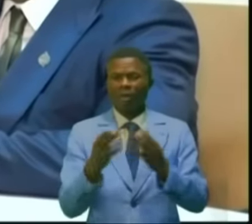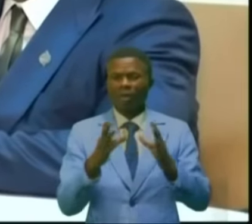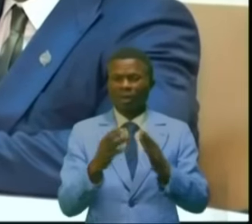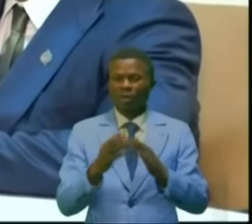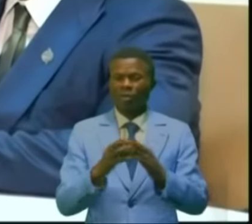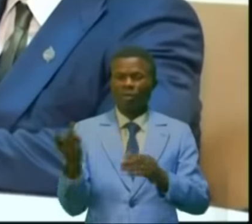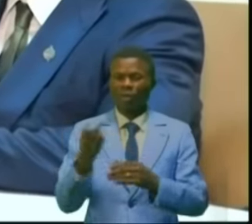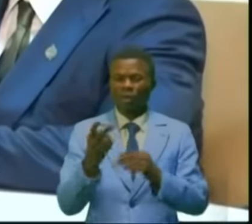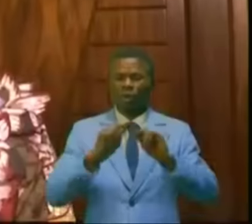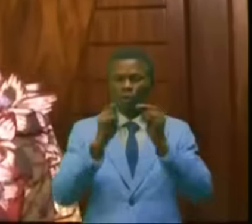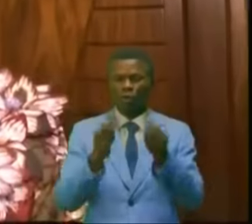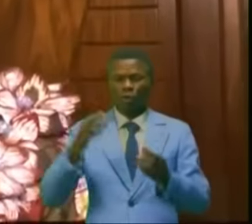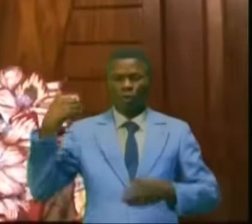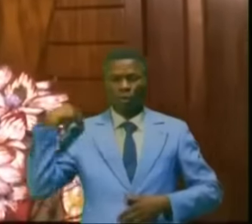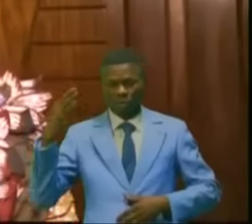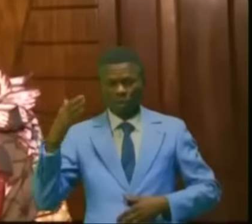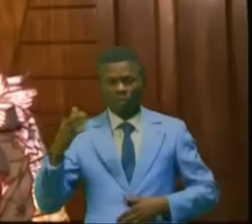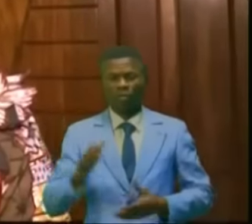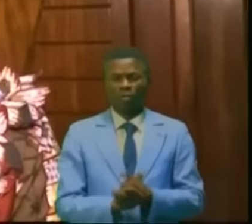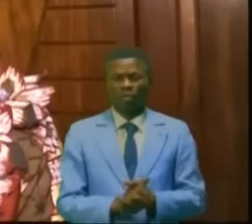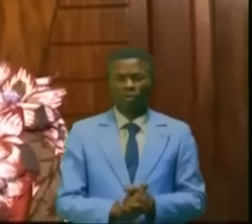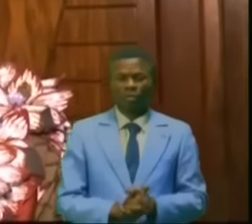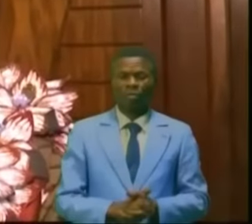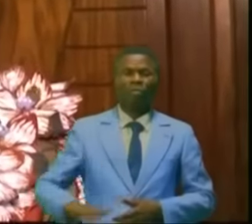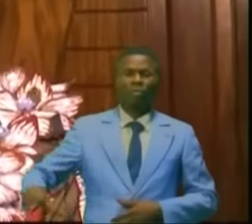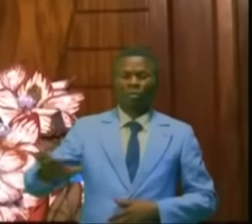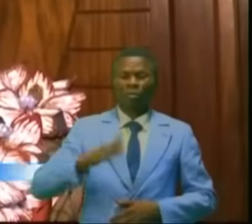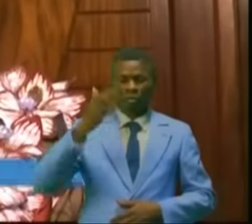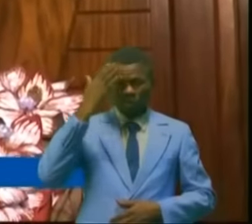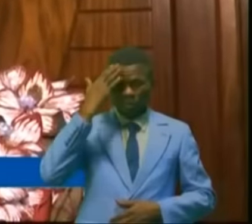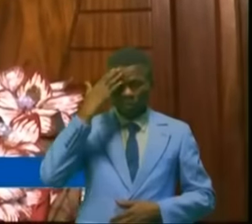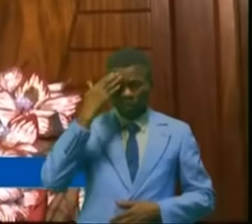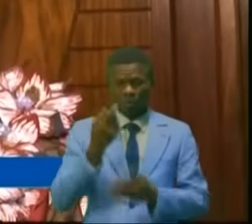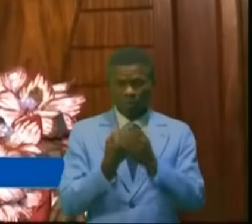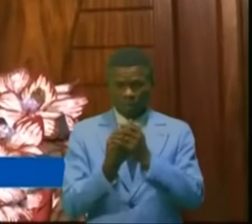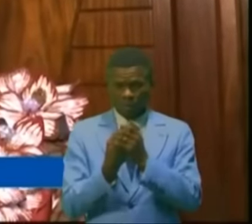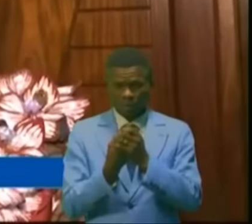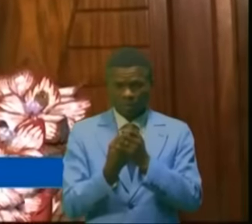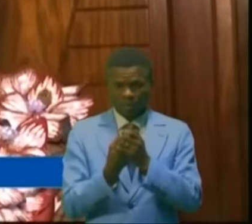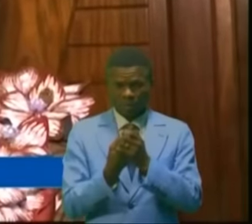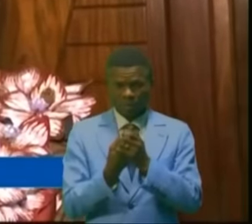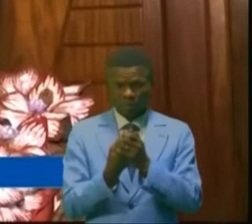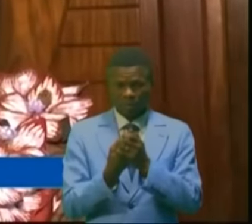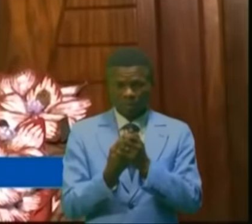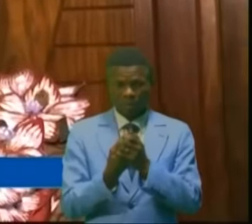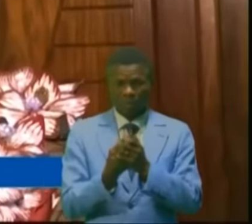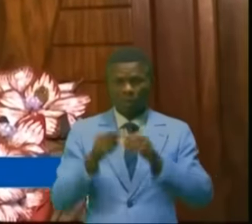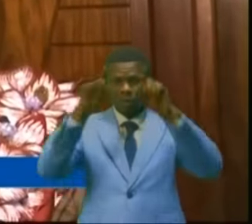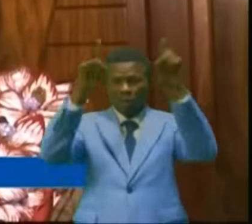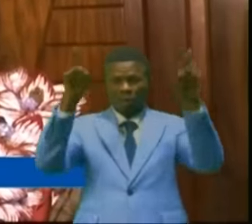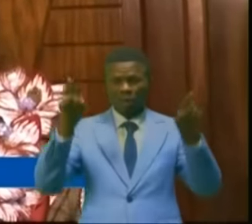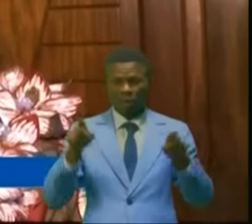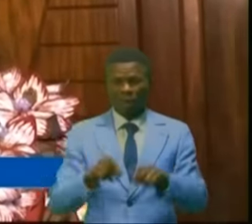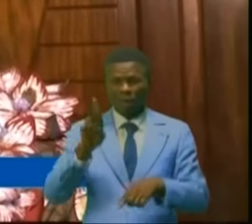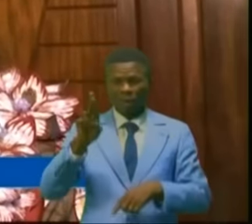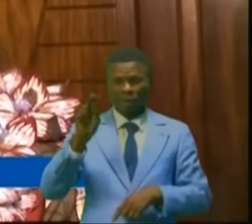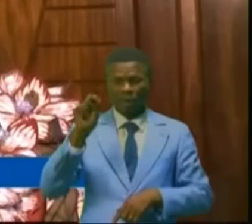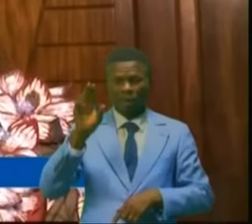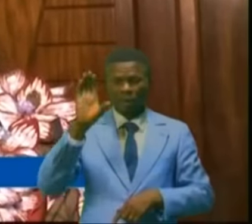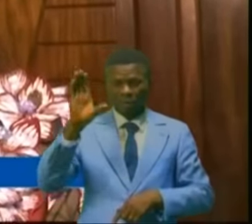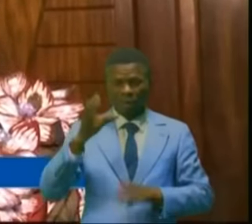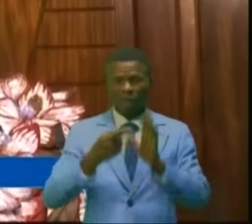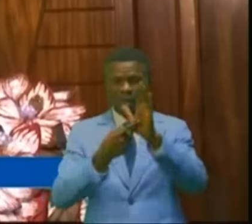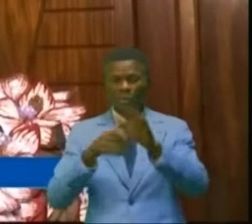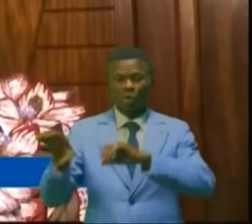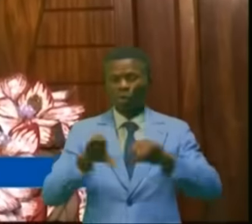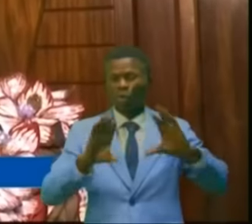les deux parties. Le public devrait retenir que très bientôt, on aura sur nos antennes la diversité